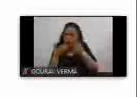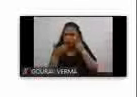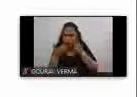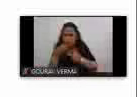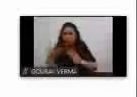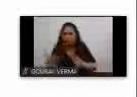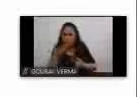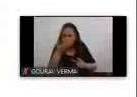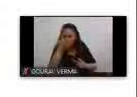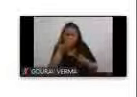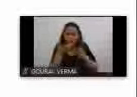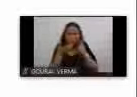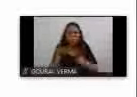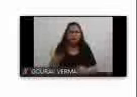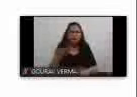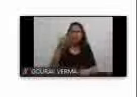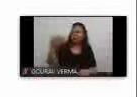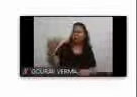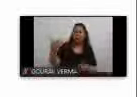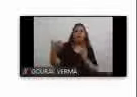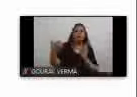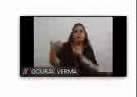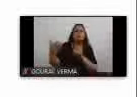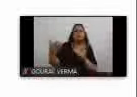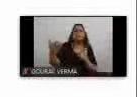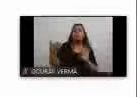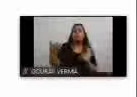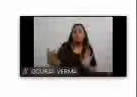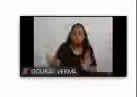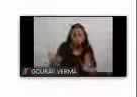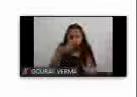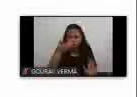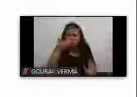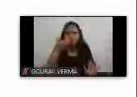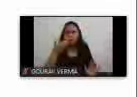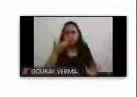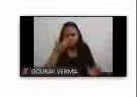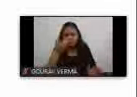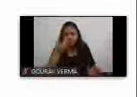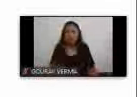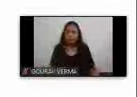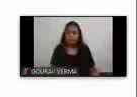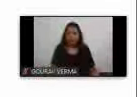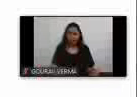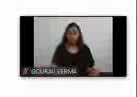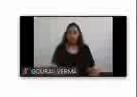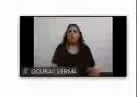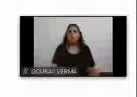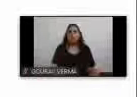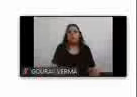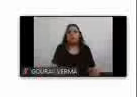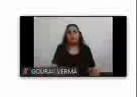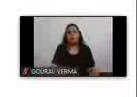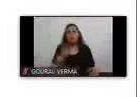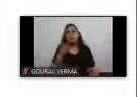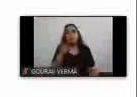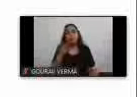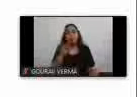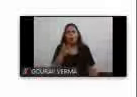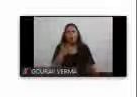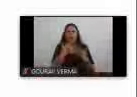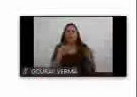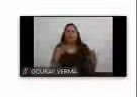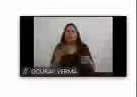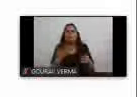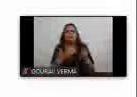के देख रहे हैं, या ज्यादातर स्टिल ऑब्जेक्ट से ज्यादा मूविंग ऑब्जेक्ट्स को वो बहुत